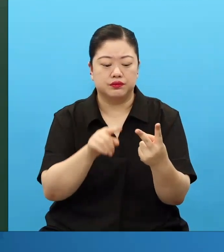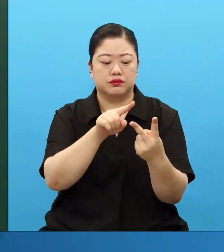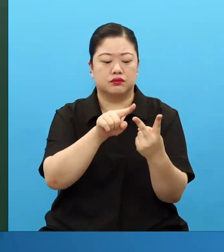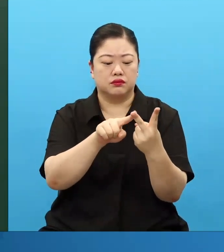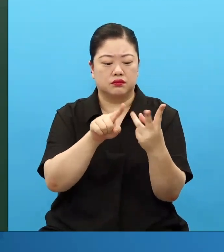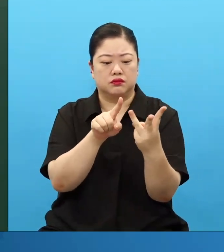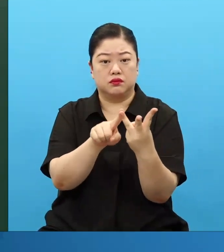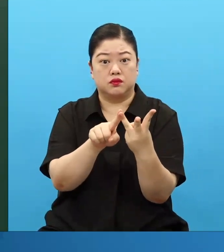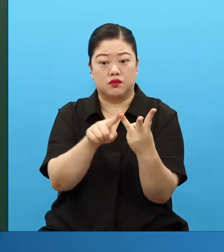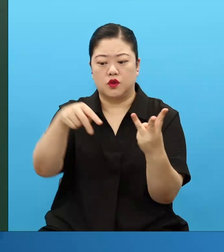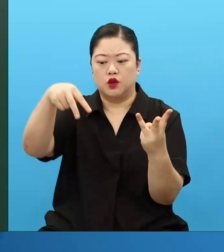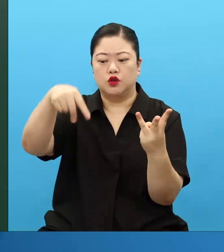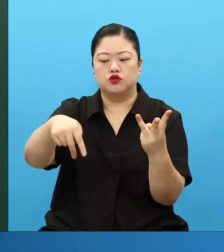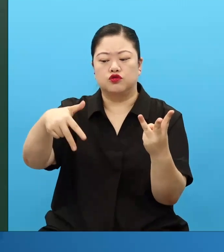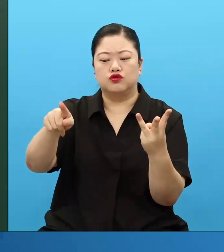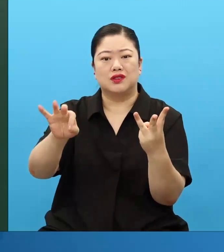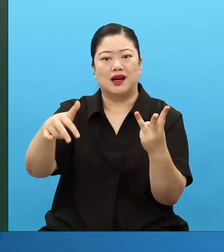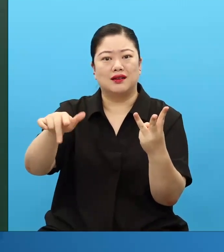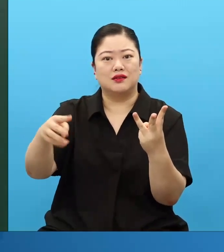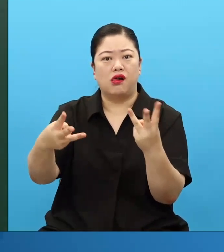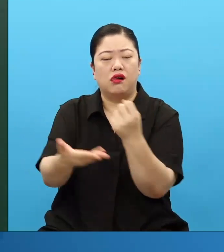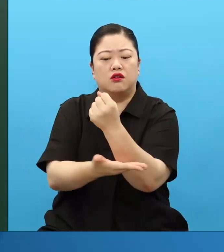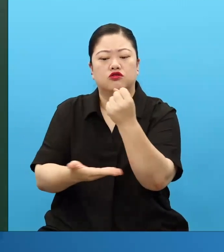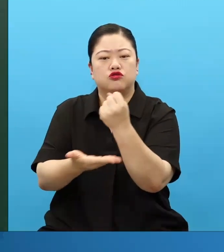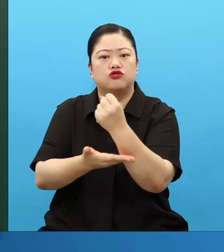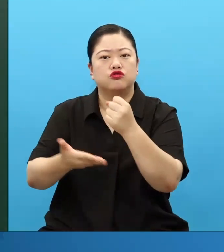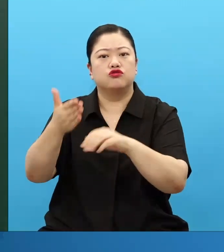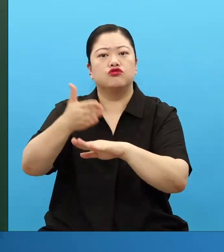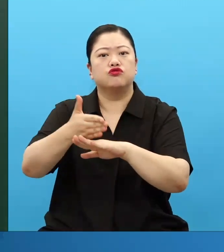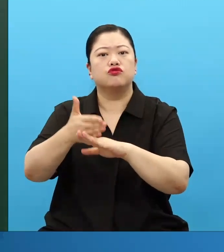우리가 이러고 있는 동안에